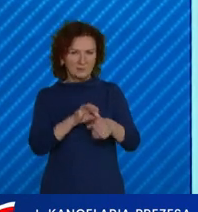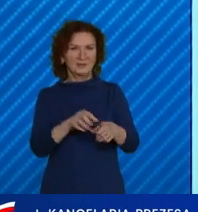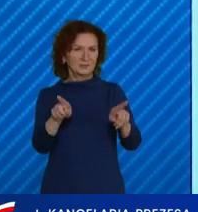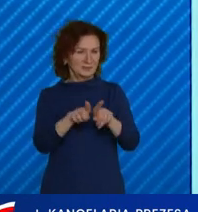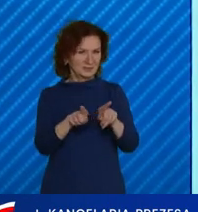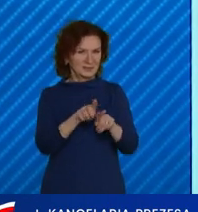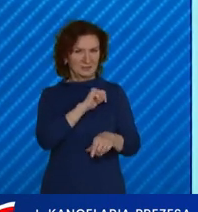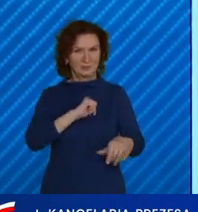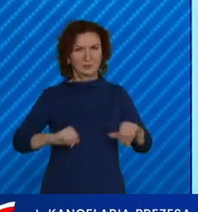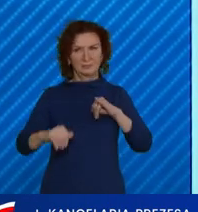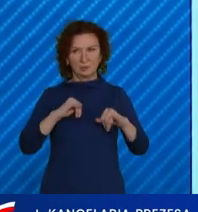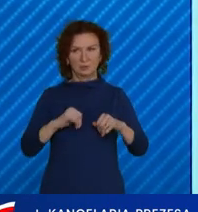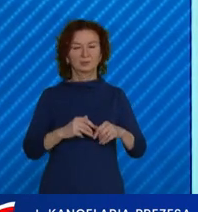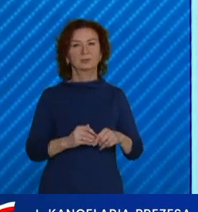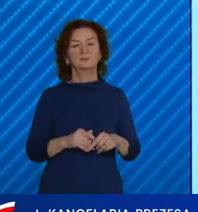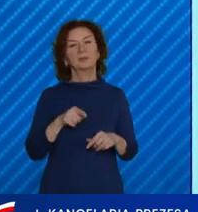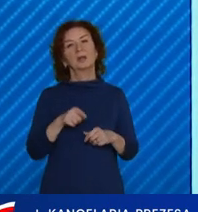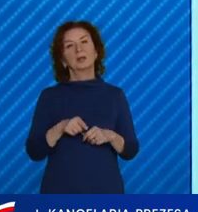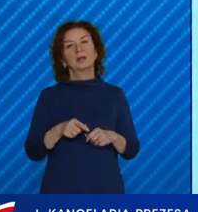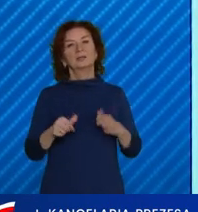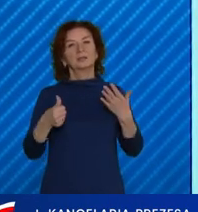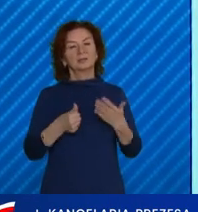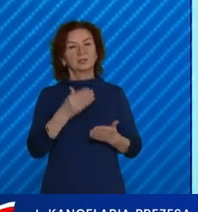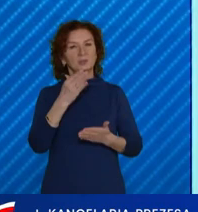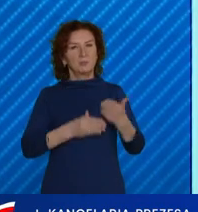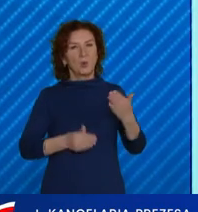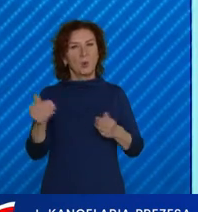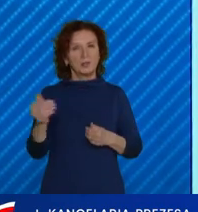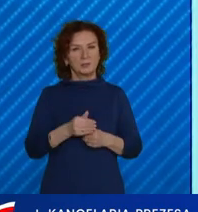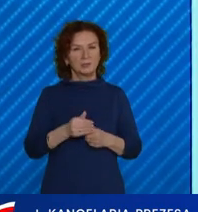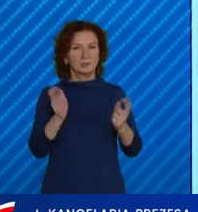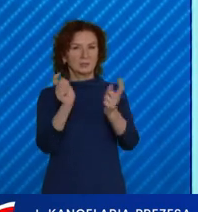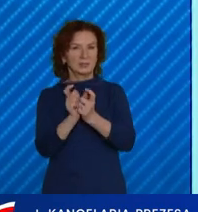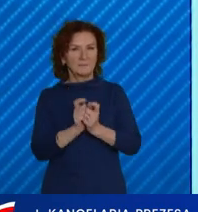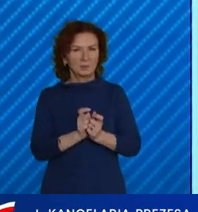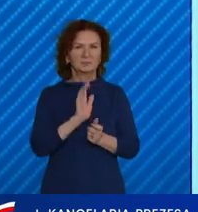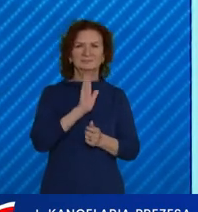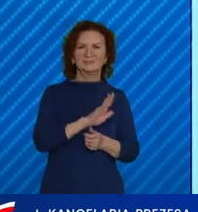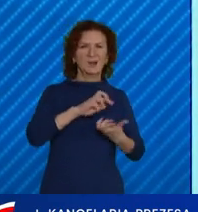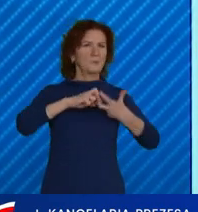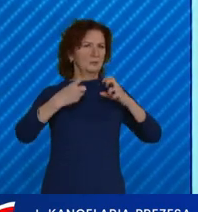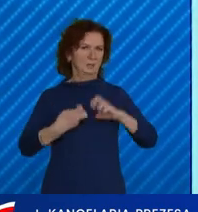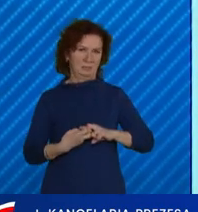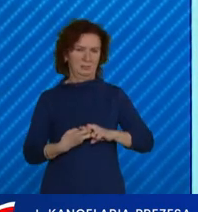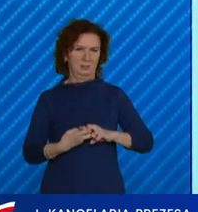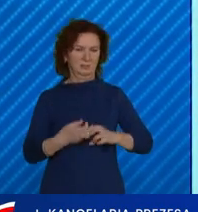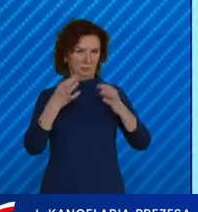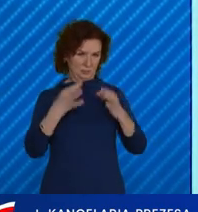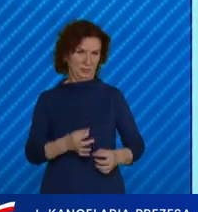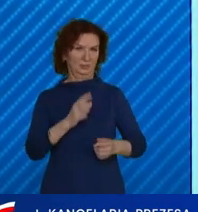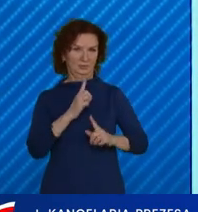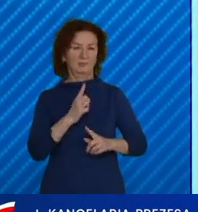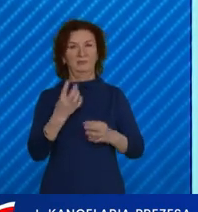również. W związku z tym te 6,5 tysiąca punktów od 3 miesięcy borykały się z takimi problemami, o których dziś